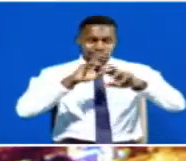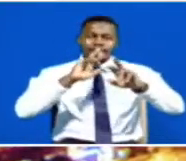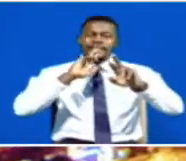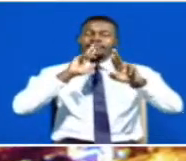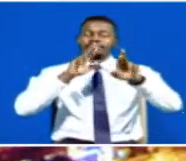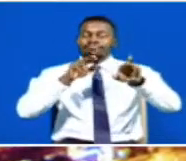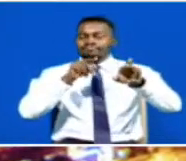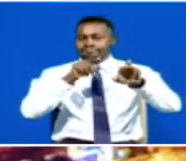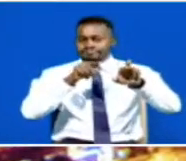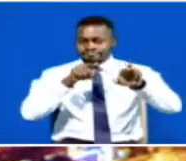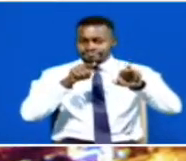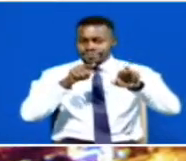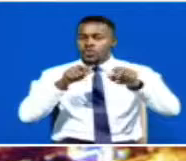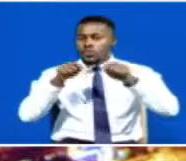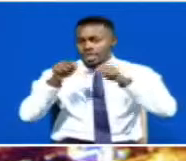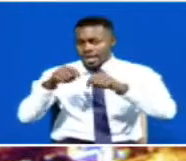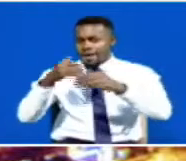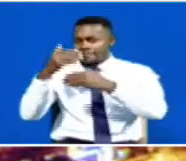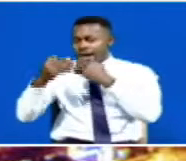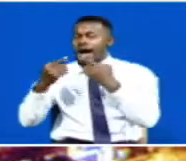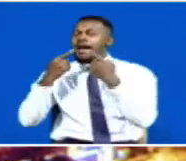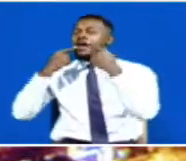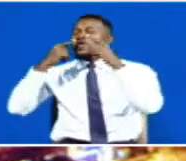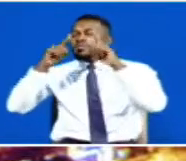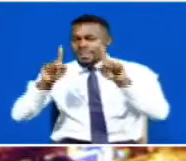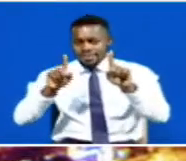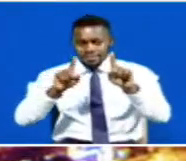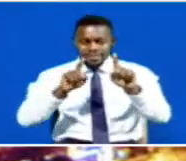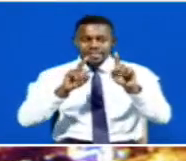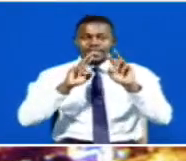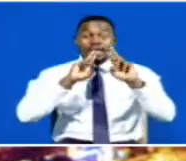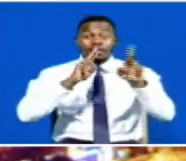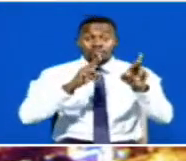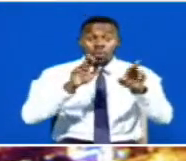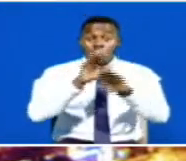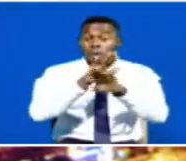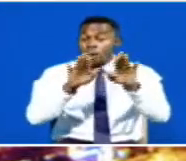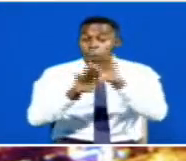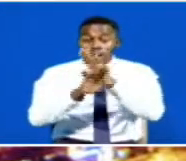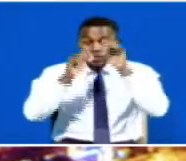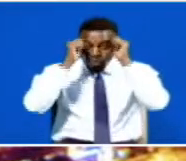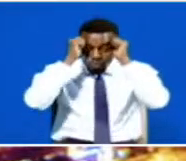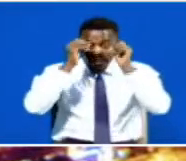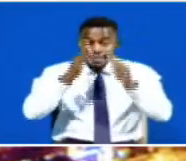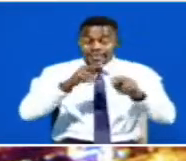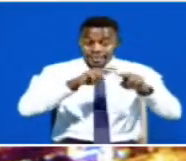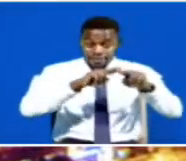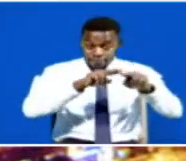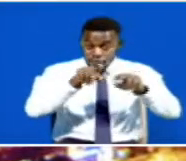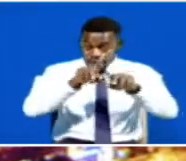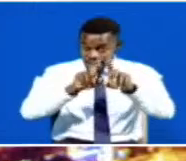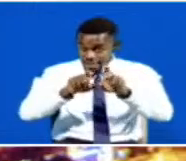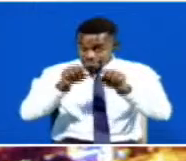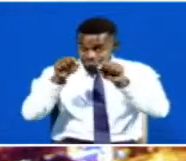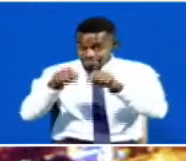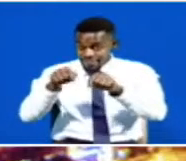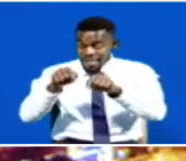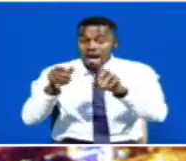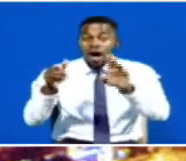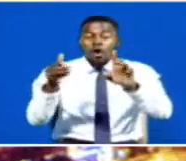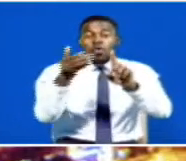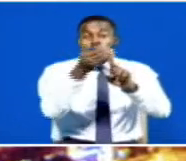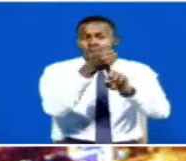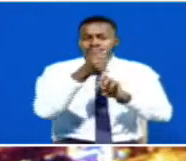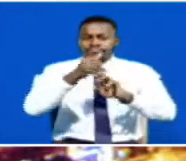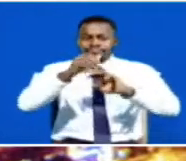KCSE yaliyotangazwa mapema hii leo. Wanafunzi wote 401 ambao waliofanya mtihani katika shule hiyo walizoa alama